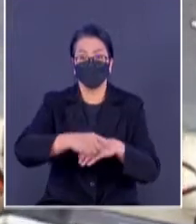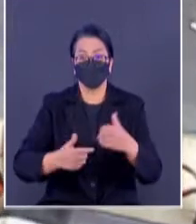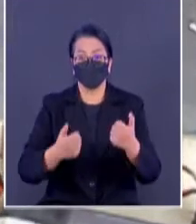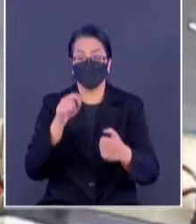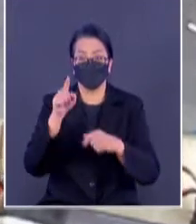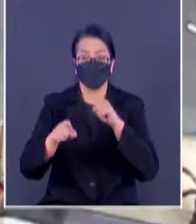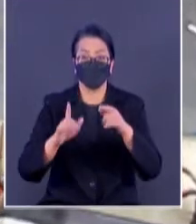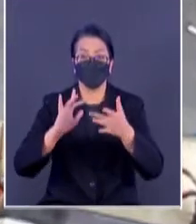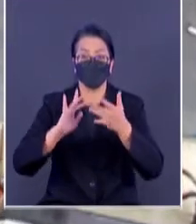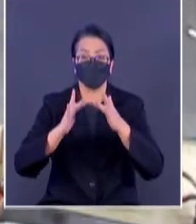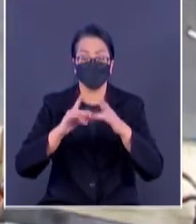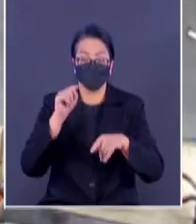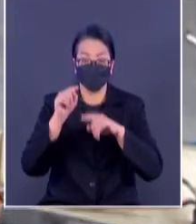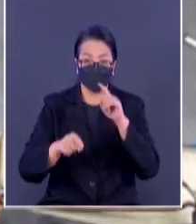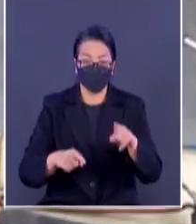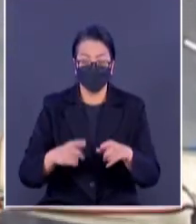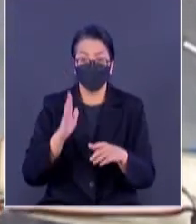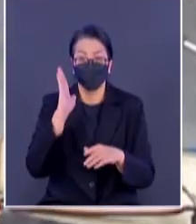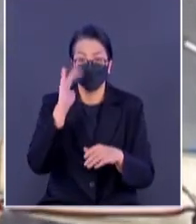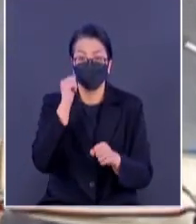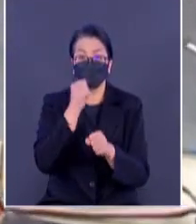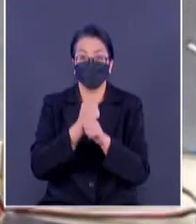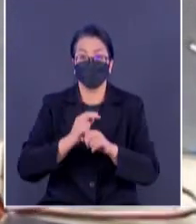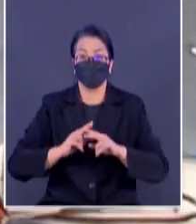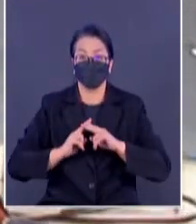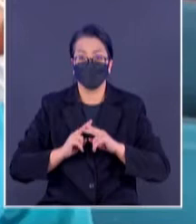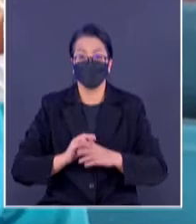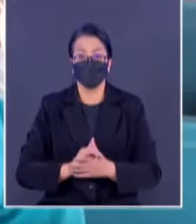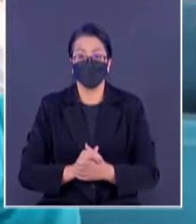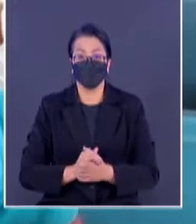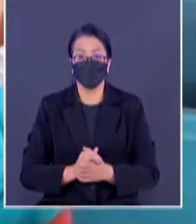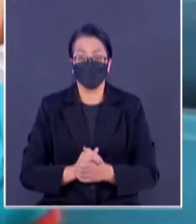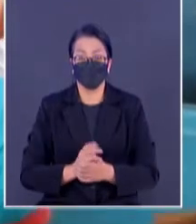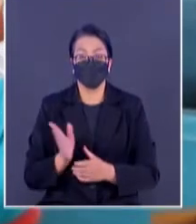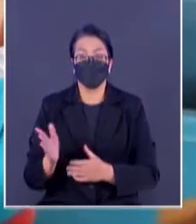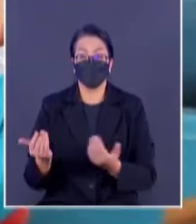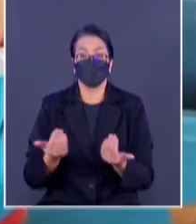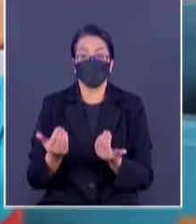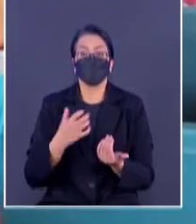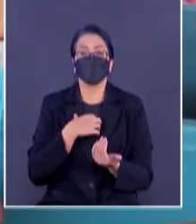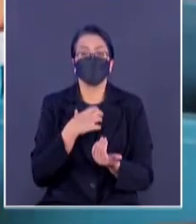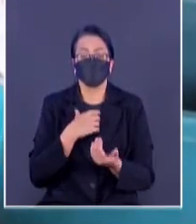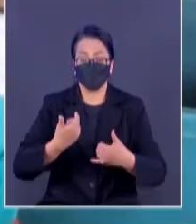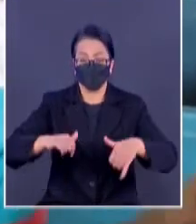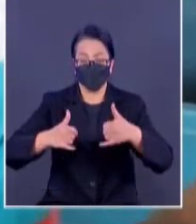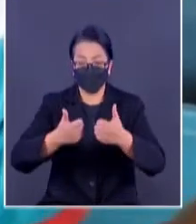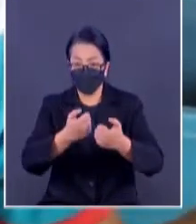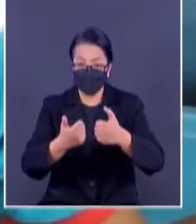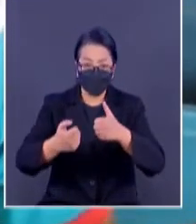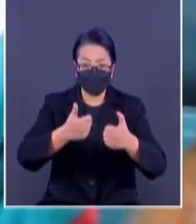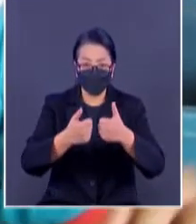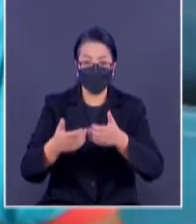านอินเทอร์เน็ตด้วยนะคะไปฟังเสียงของผู้เป็นพ่อหน่อยค่ะ ลูกชายเขาอยากเล่นเรือ